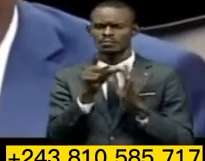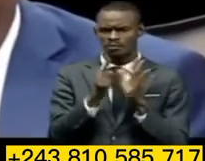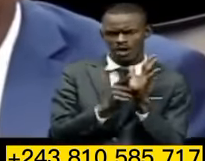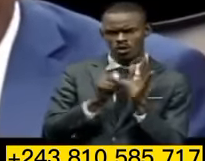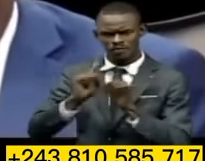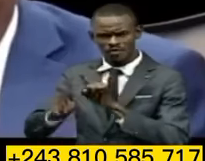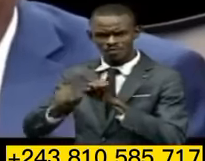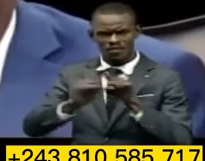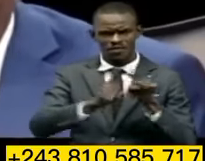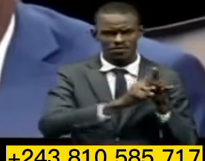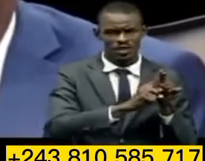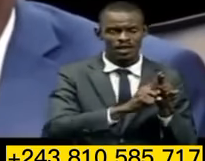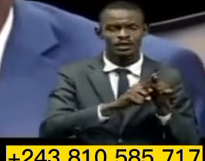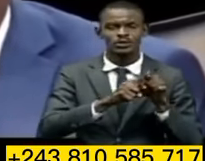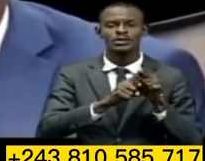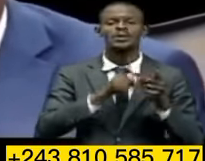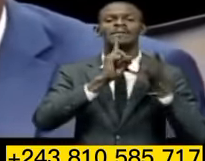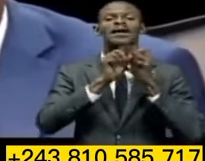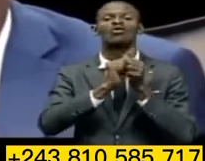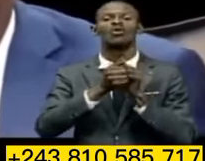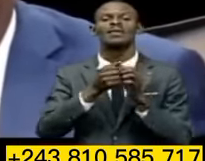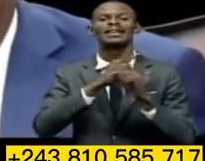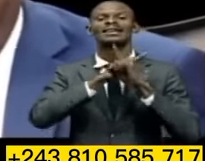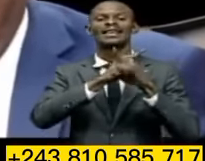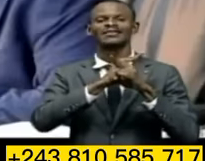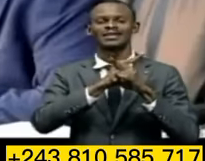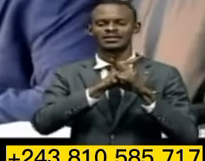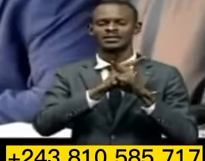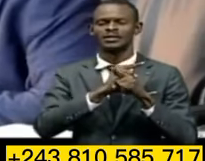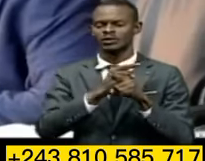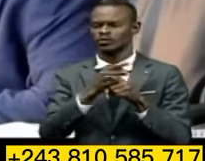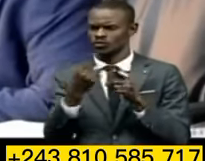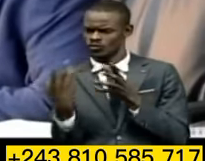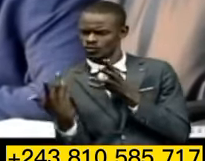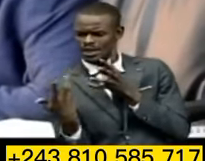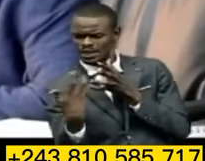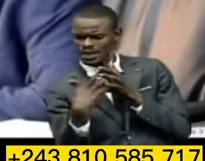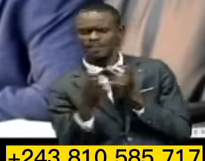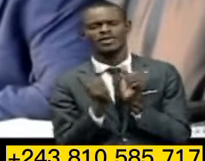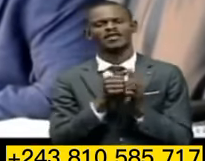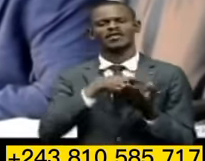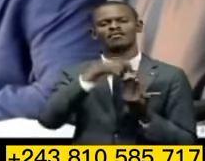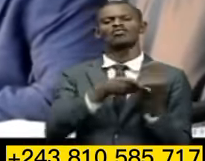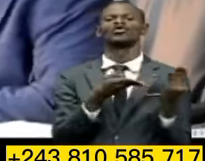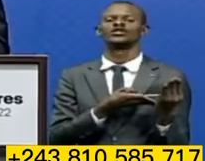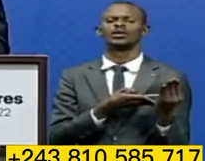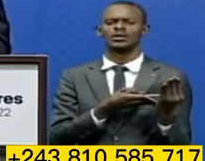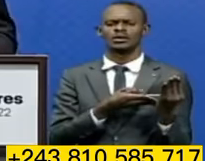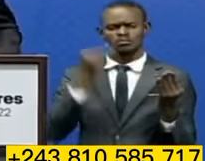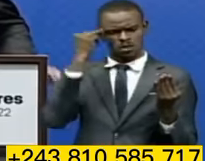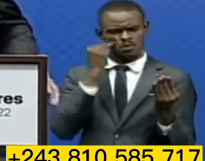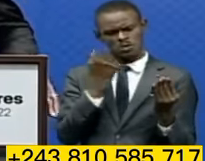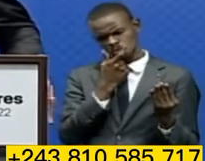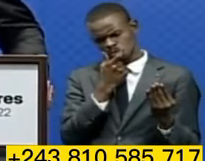de la défense et forces armées de la République démocratique du Congo devront être adaptés en conséquence. Après débat et